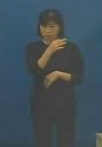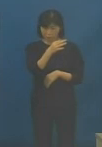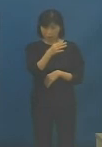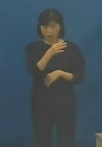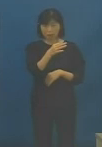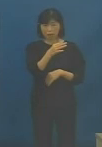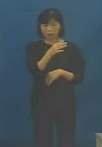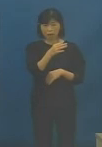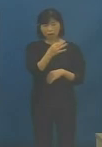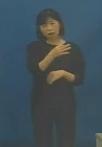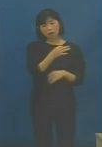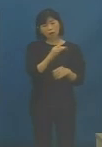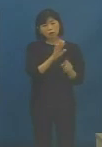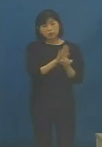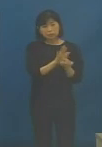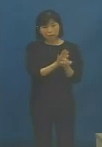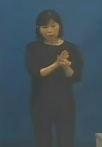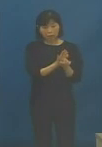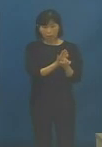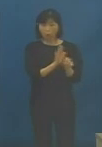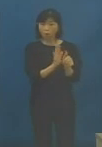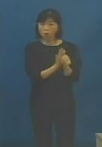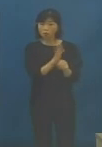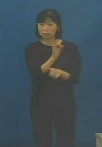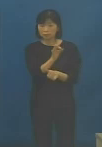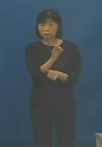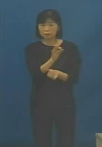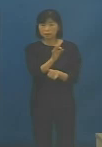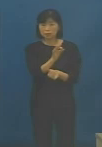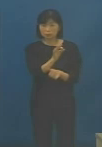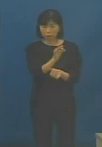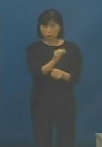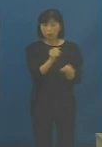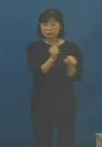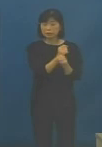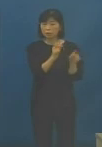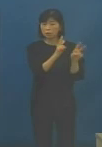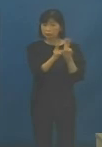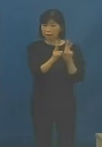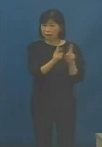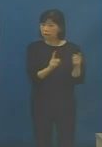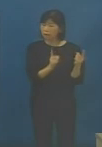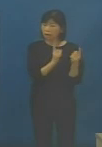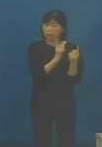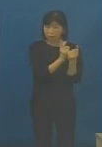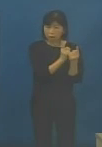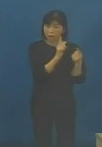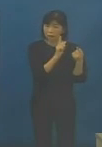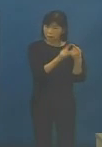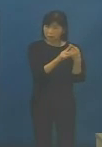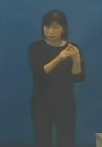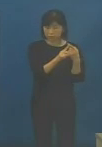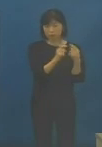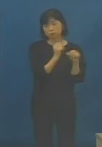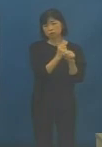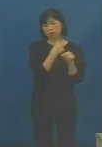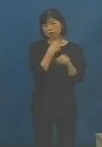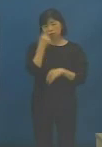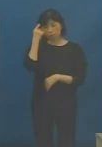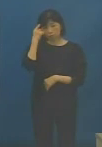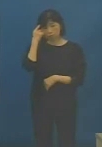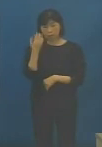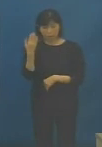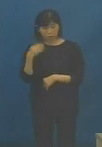金というのを事業者向けに、作らさせていただこうかと思います。 で従来のコロナ補助金はですね、売